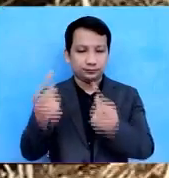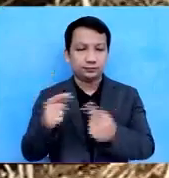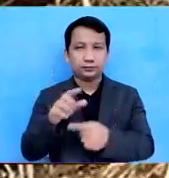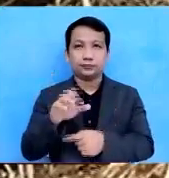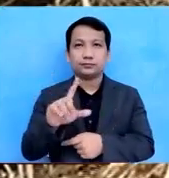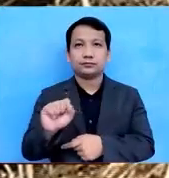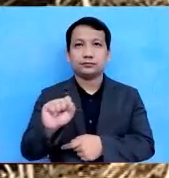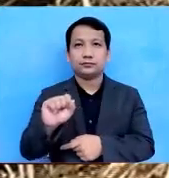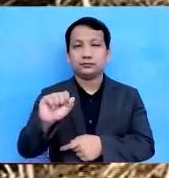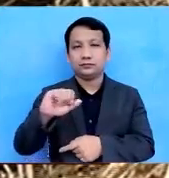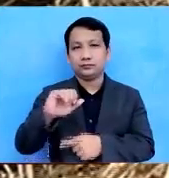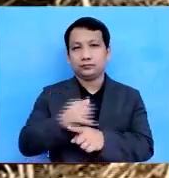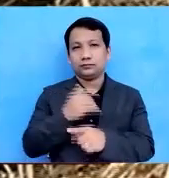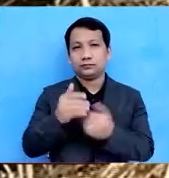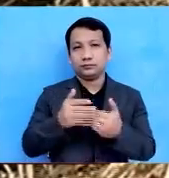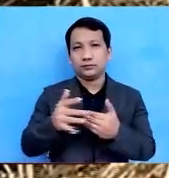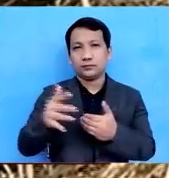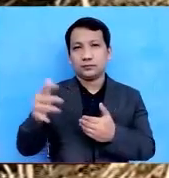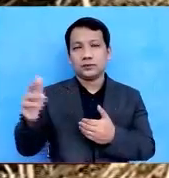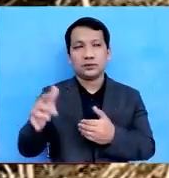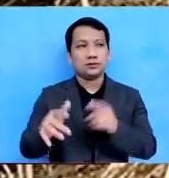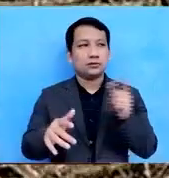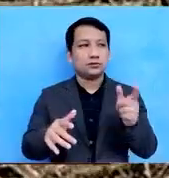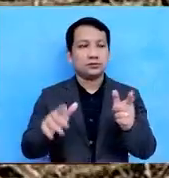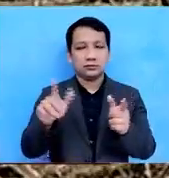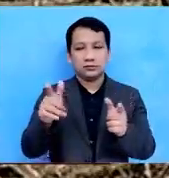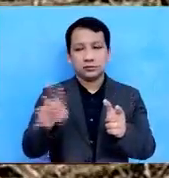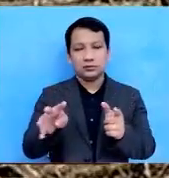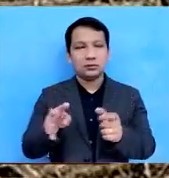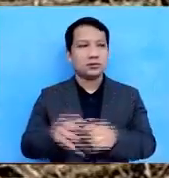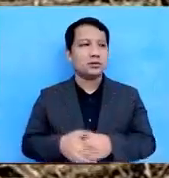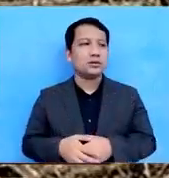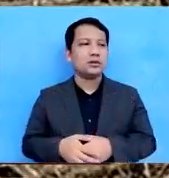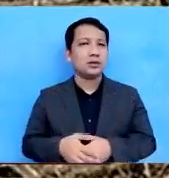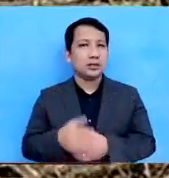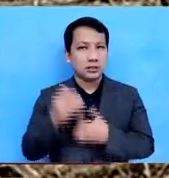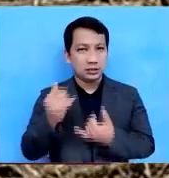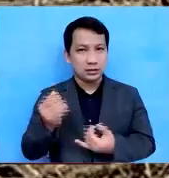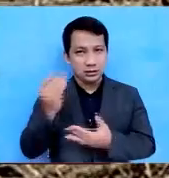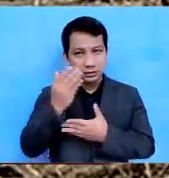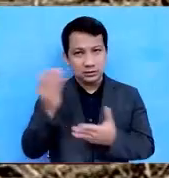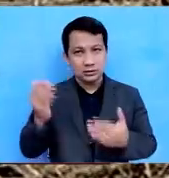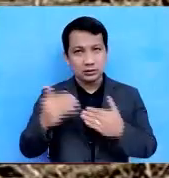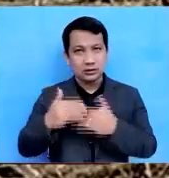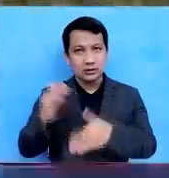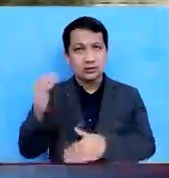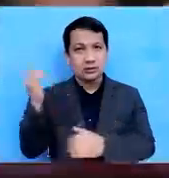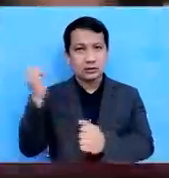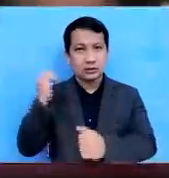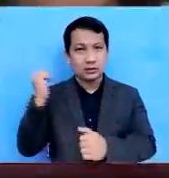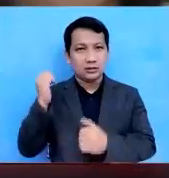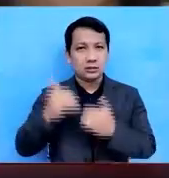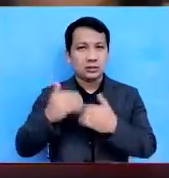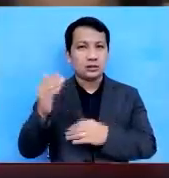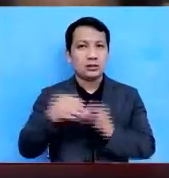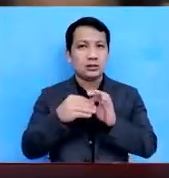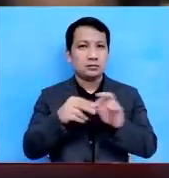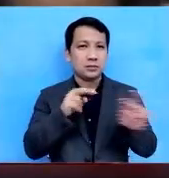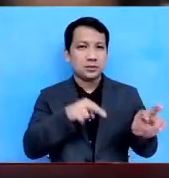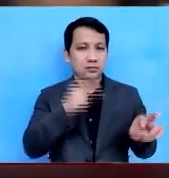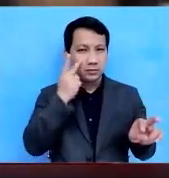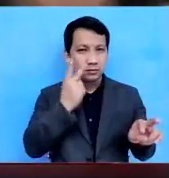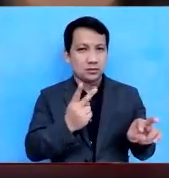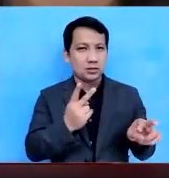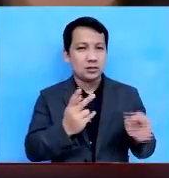Hunyo at magtutuloy-tuloy hanggang 2024. Sa ngayon ay patuloy natin minomonitor. Nakikita natin na